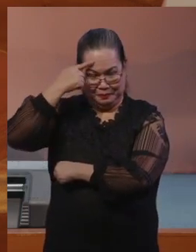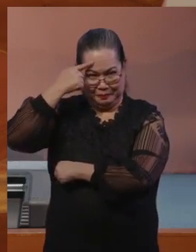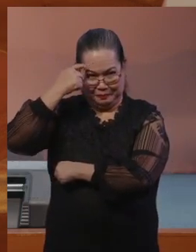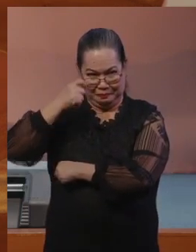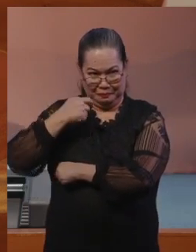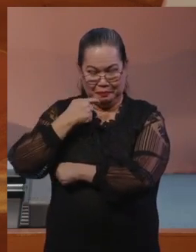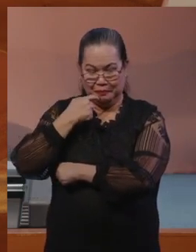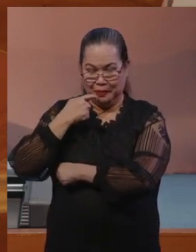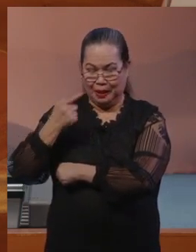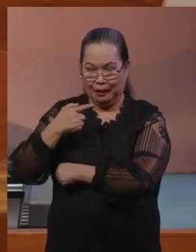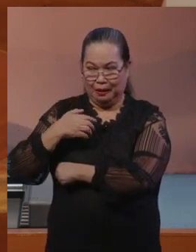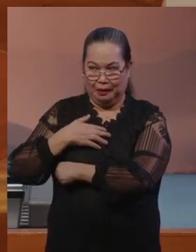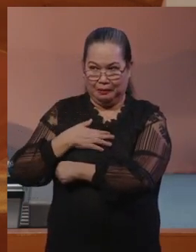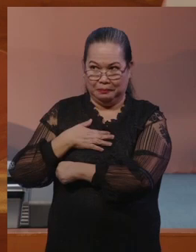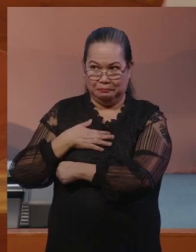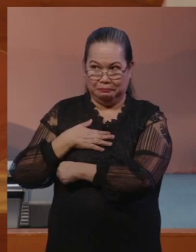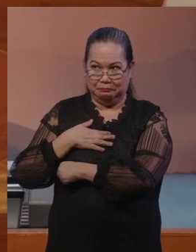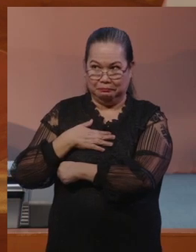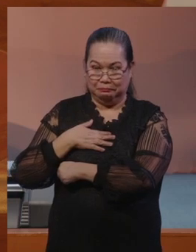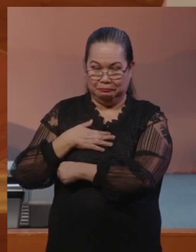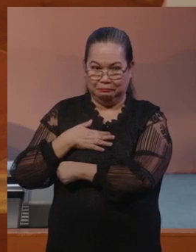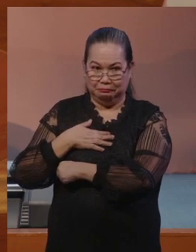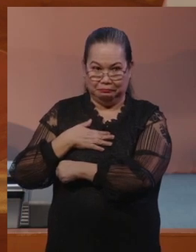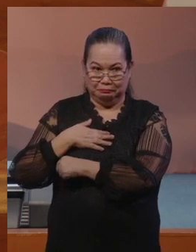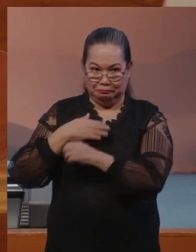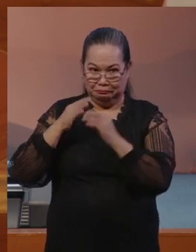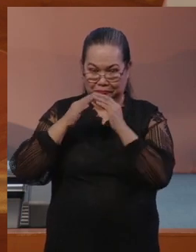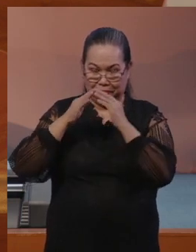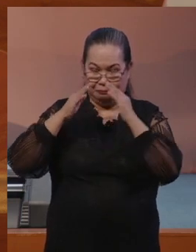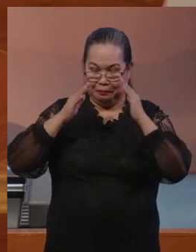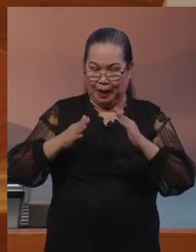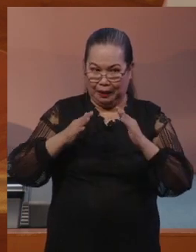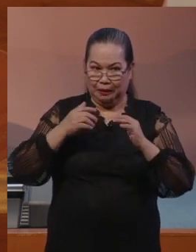ipinagkanulo niya ang kanyang sariling bayan.